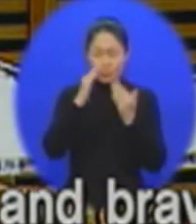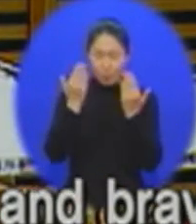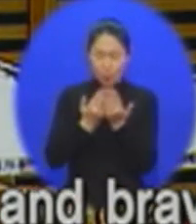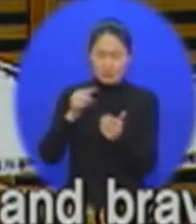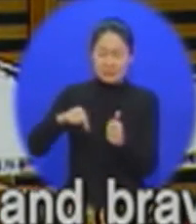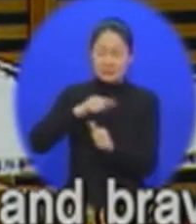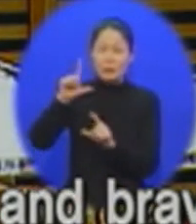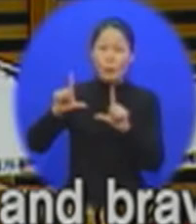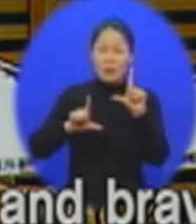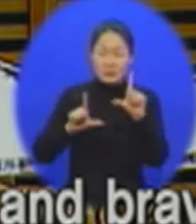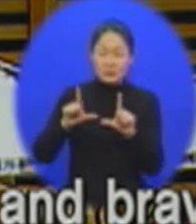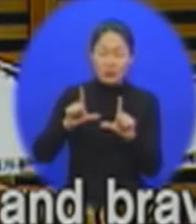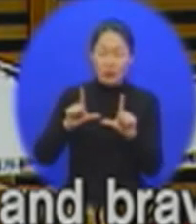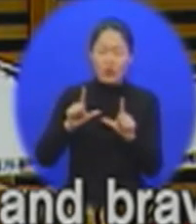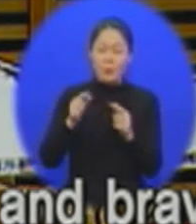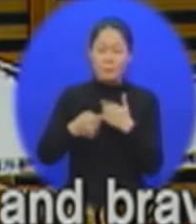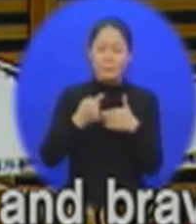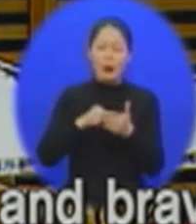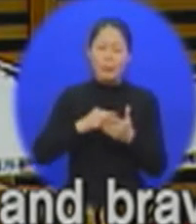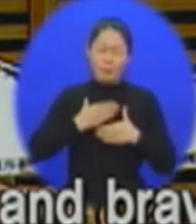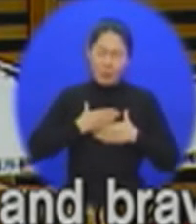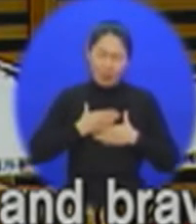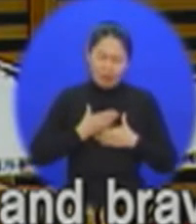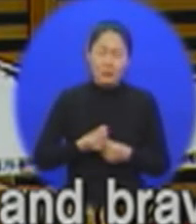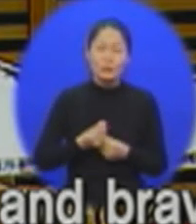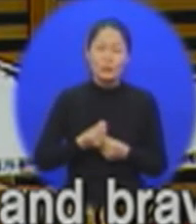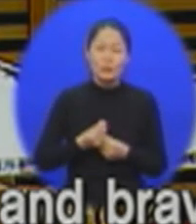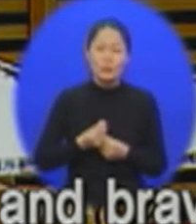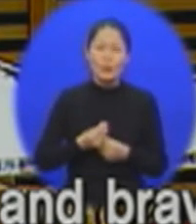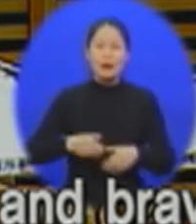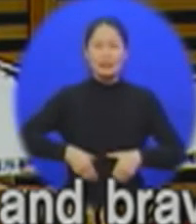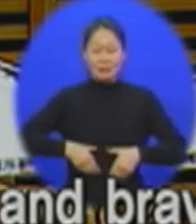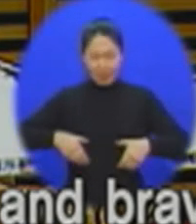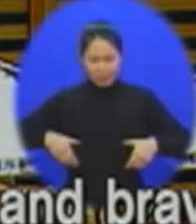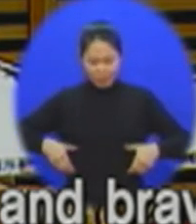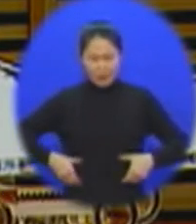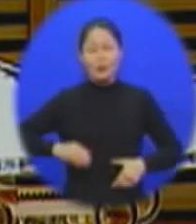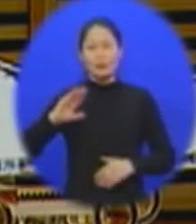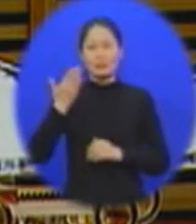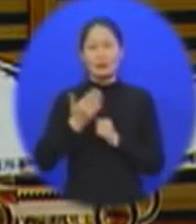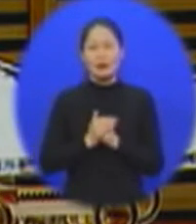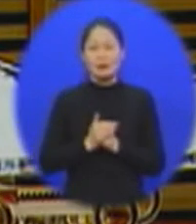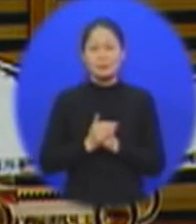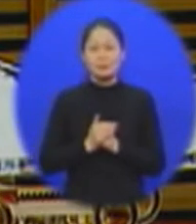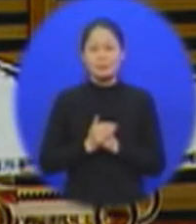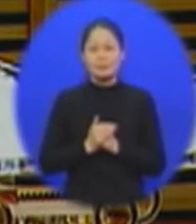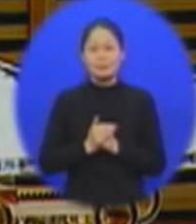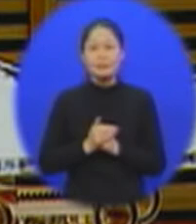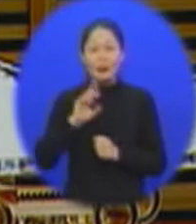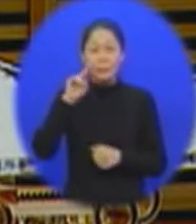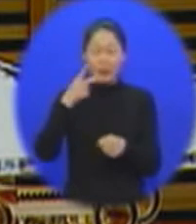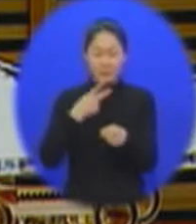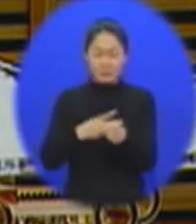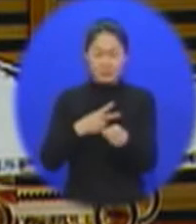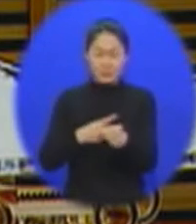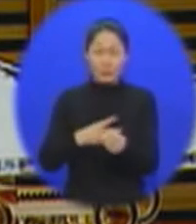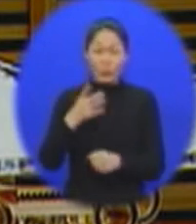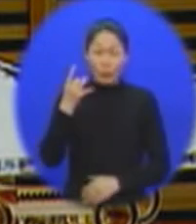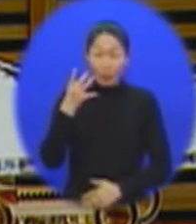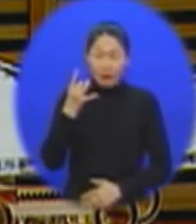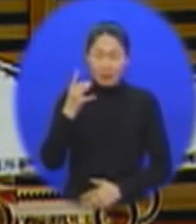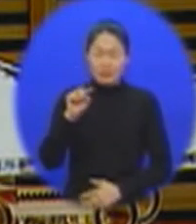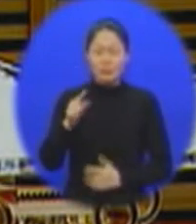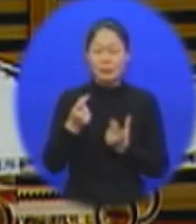너무나 마음은 변환하고 닮게 해 집니다 사도 바울이 본래 그런 사람이